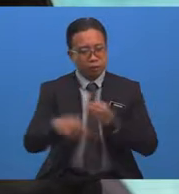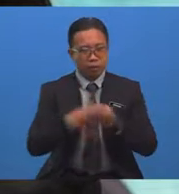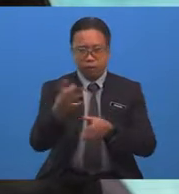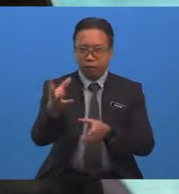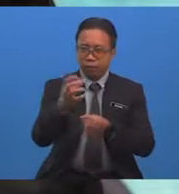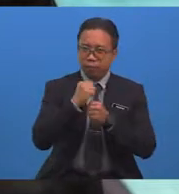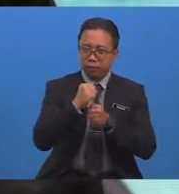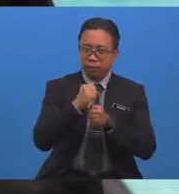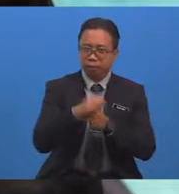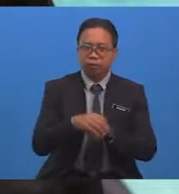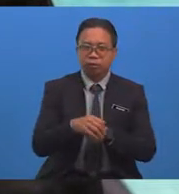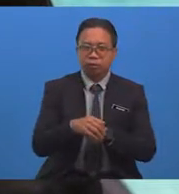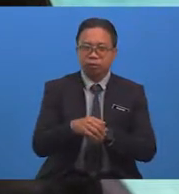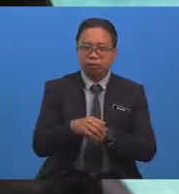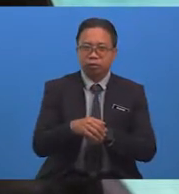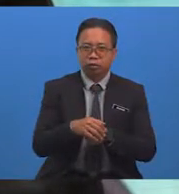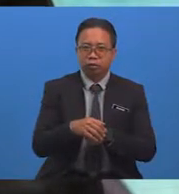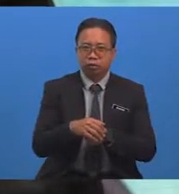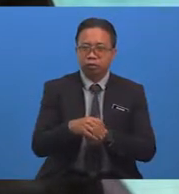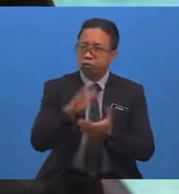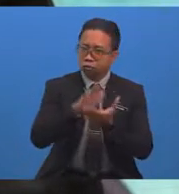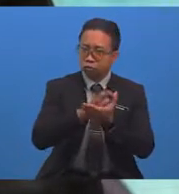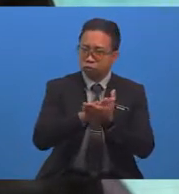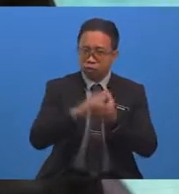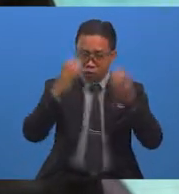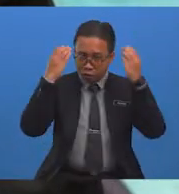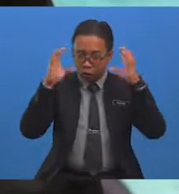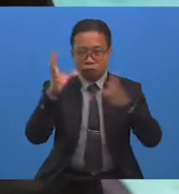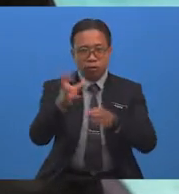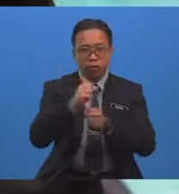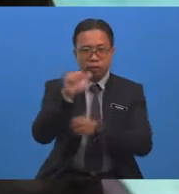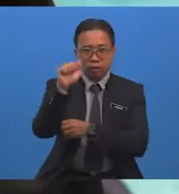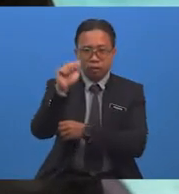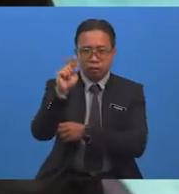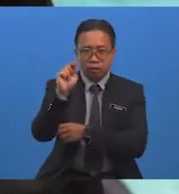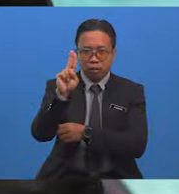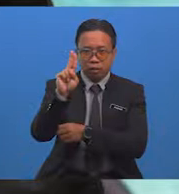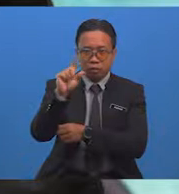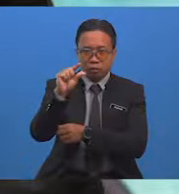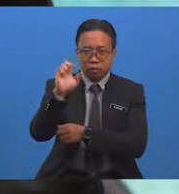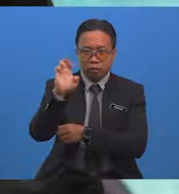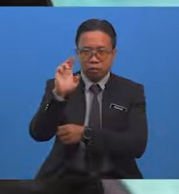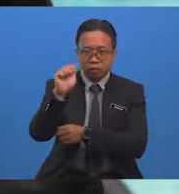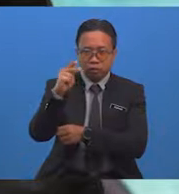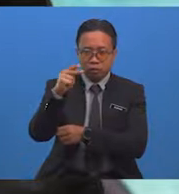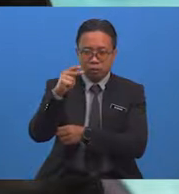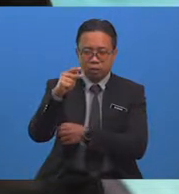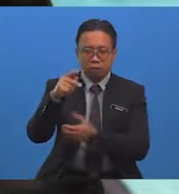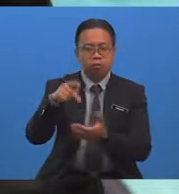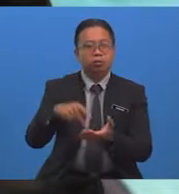mendapat pengumuman Sekolah cegut telah menerima Anugerah pusat sumber terbaik